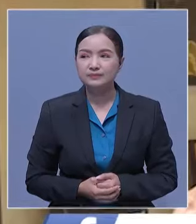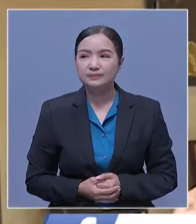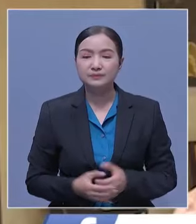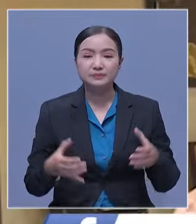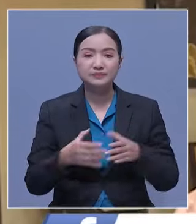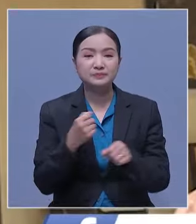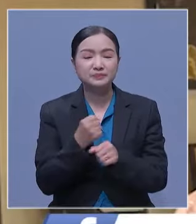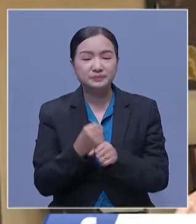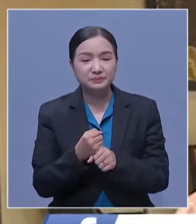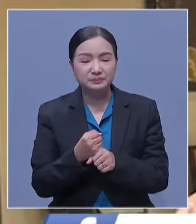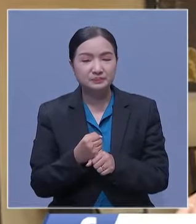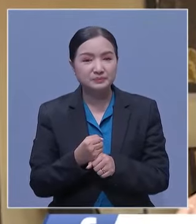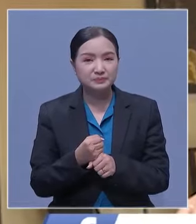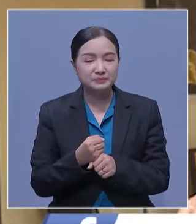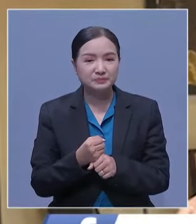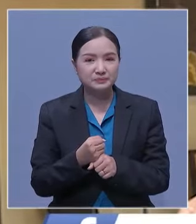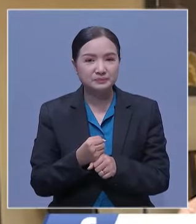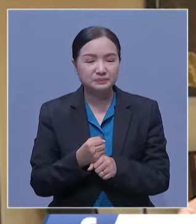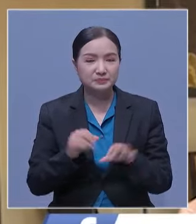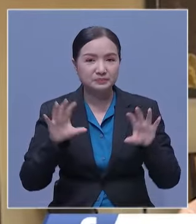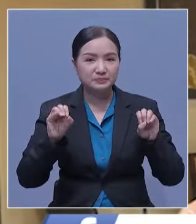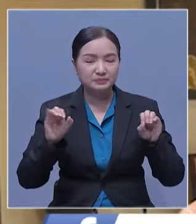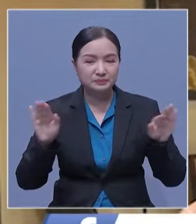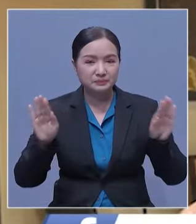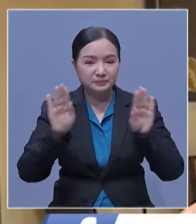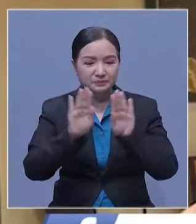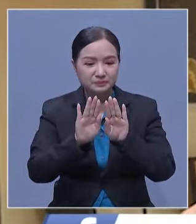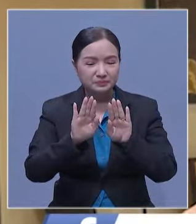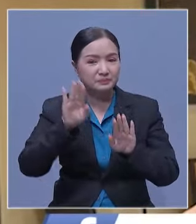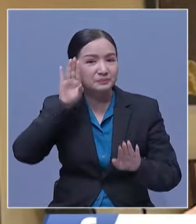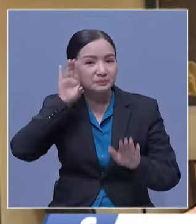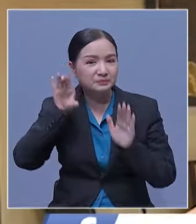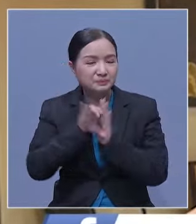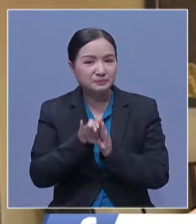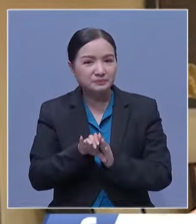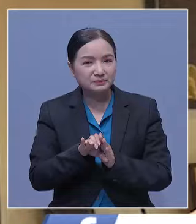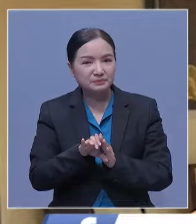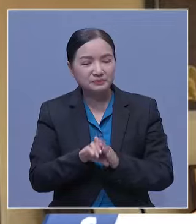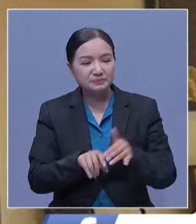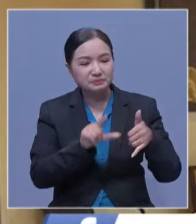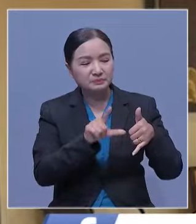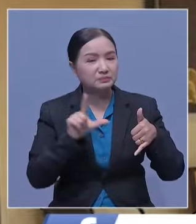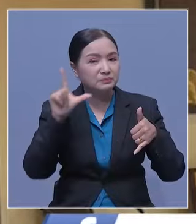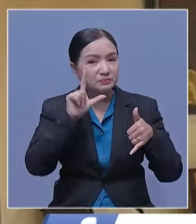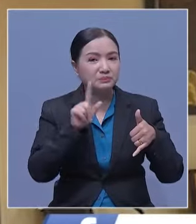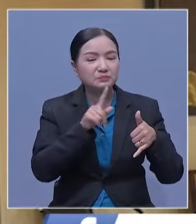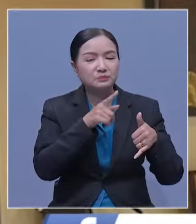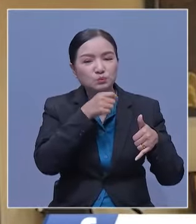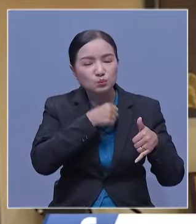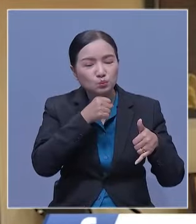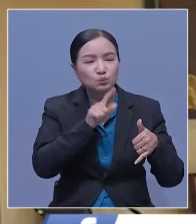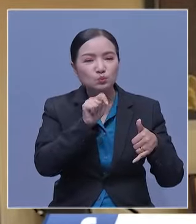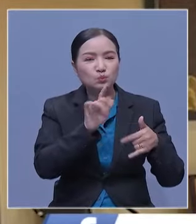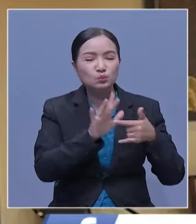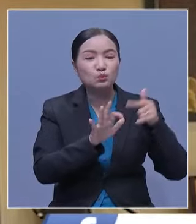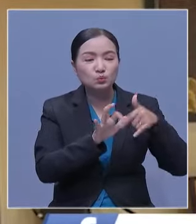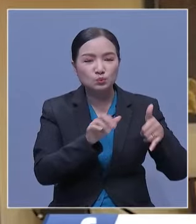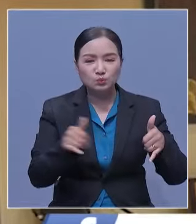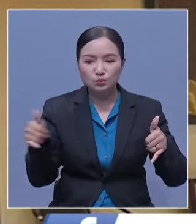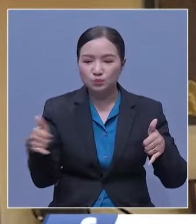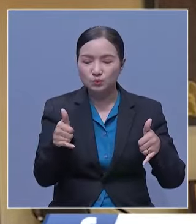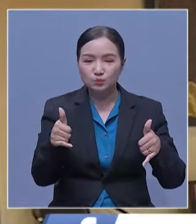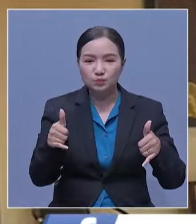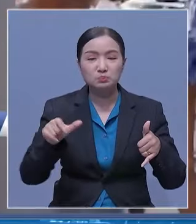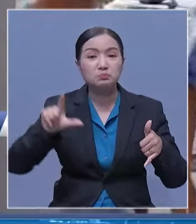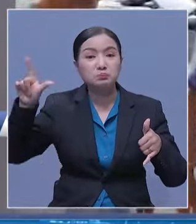ามารถที่จะทำวินโดว์50 50เทียบภาพได้ไหมภาพของลุงตู่เมื่อกี้นี้ที่ยิ้มแย้มแจ่มใสกับภาพของพี่โ